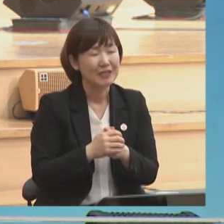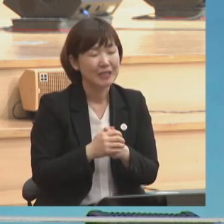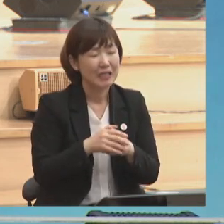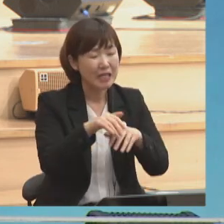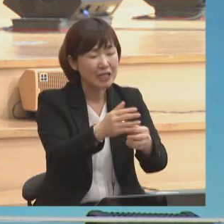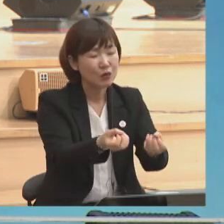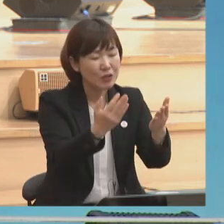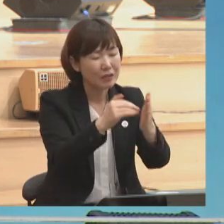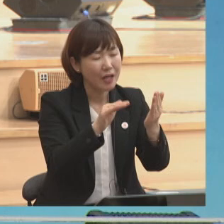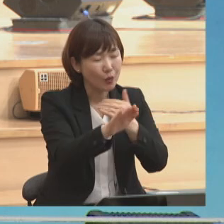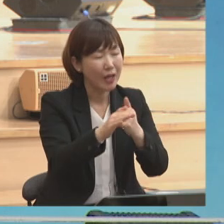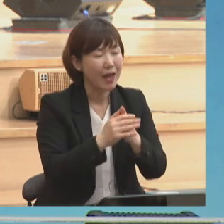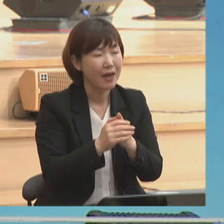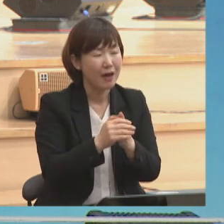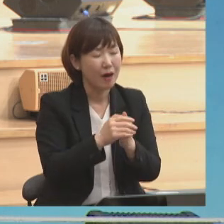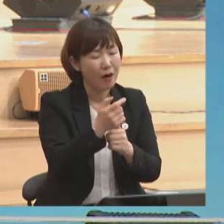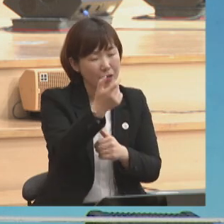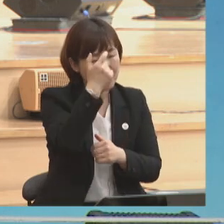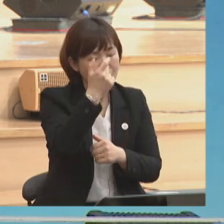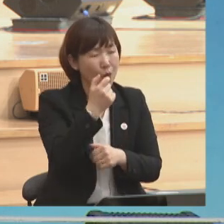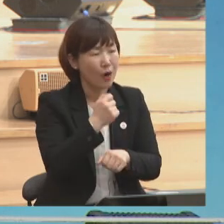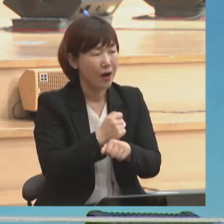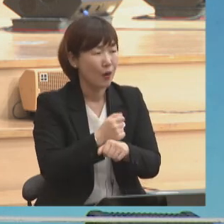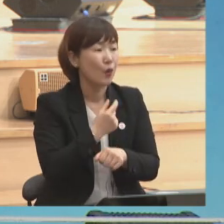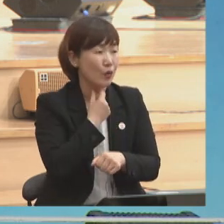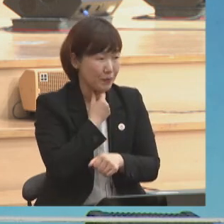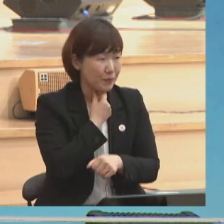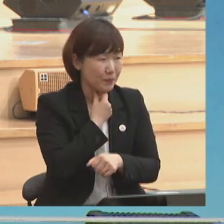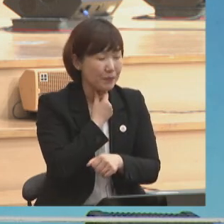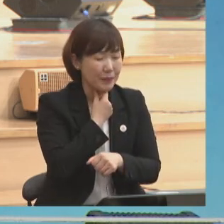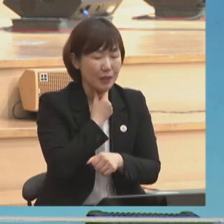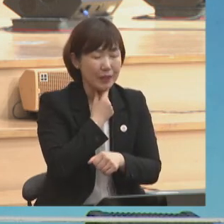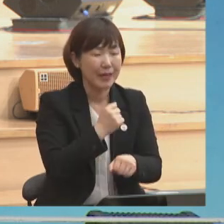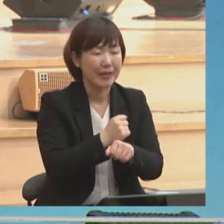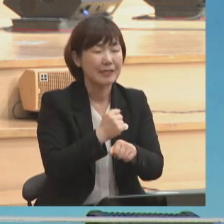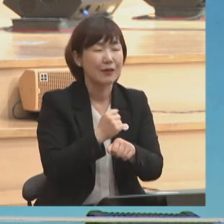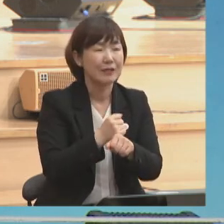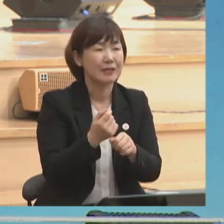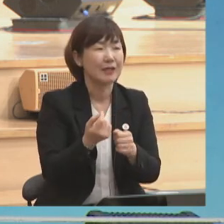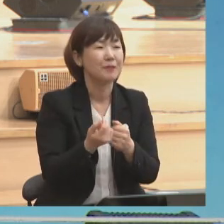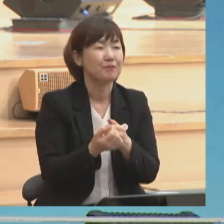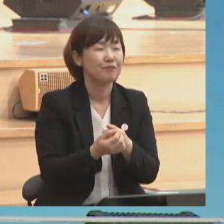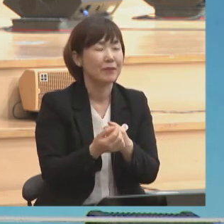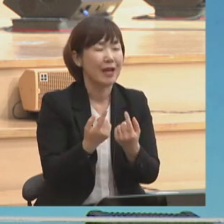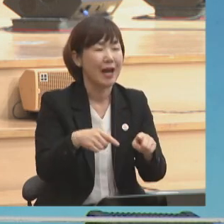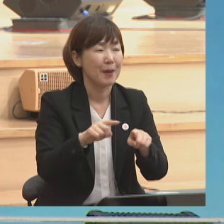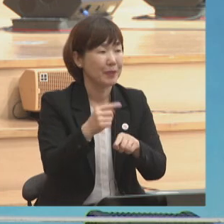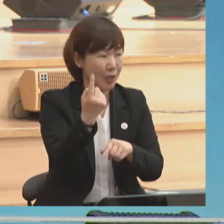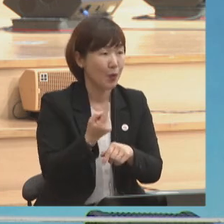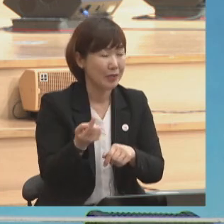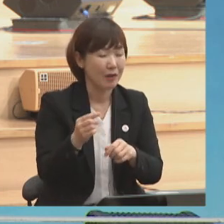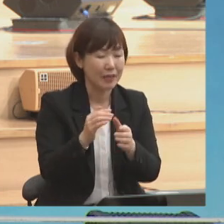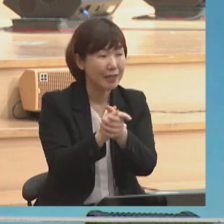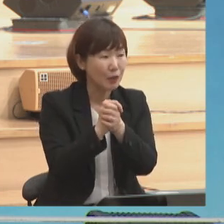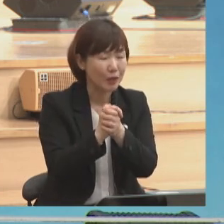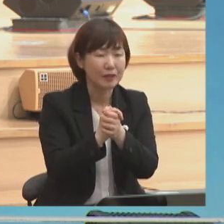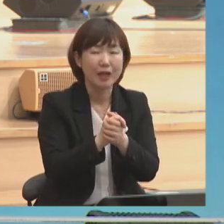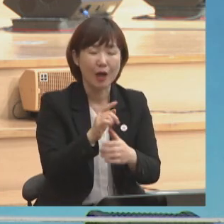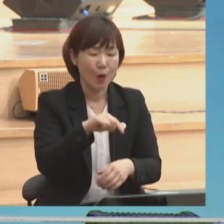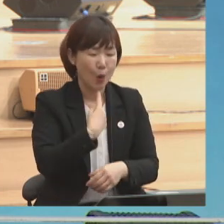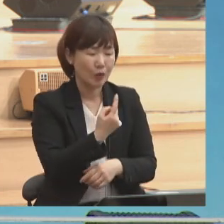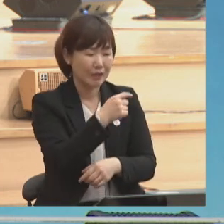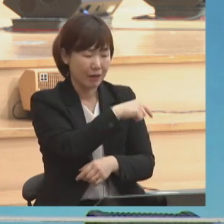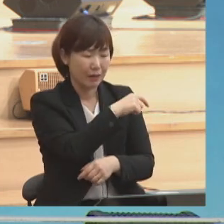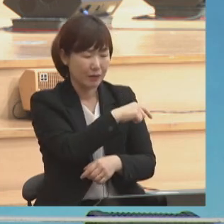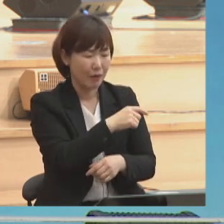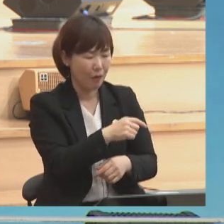진군식을 마치고 기도하겠다고 해서 혼자 두고 부부사랑학교 하려고 발걸음을 재촉하고 왔습니다. 혼자 강대상 앞자리에